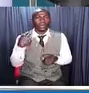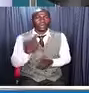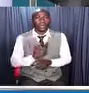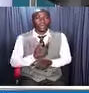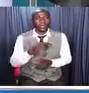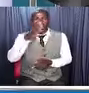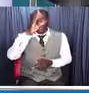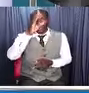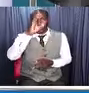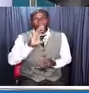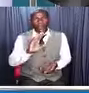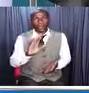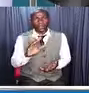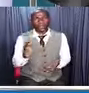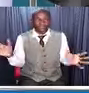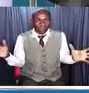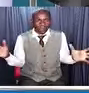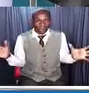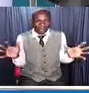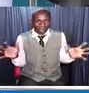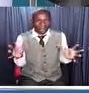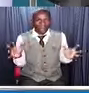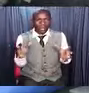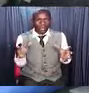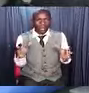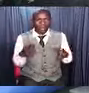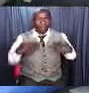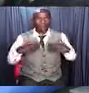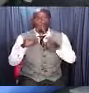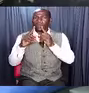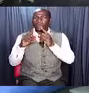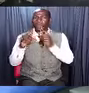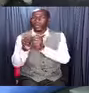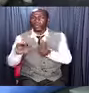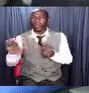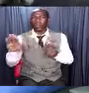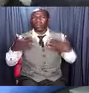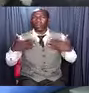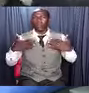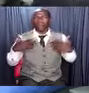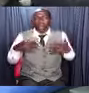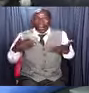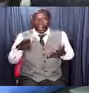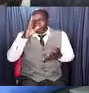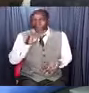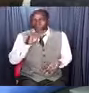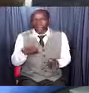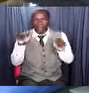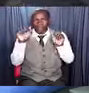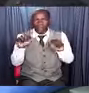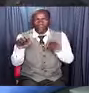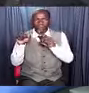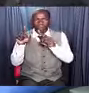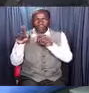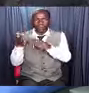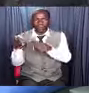us. Mungu amekusanyikishia watu. God has brought people now to speak to them. Kadri Mungu atakapokujalia. According to how